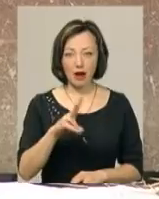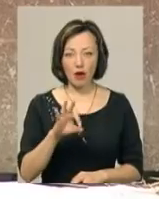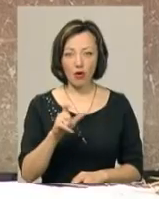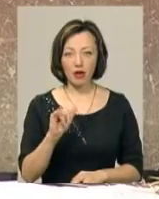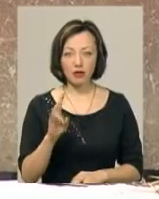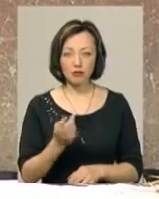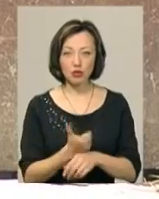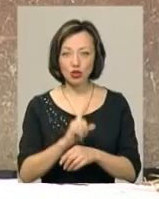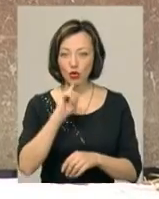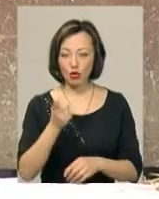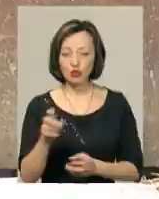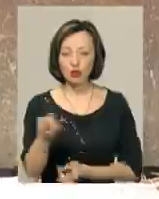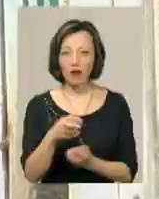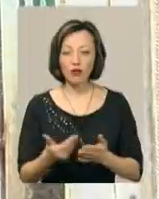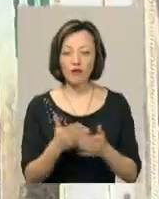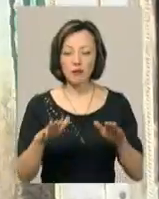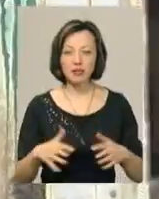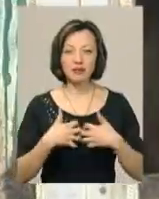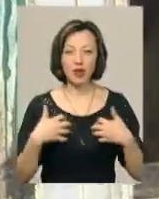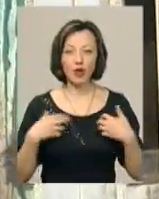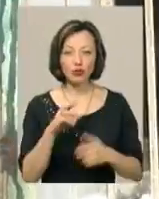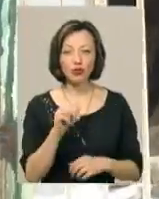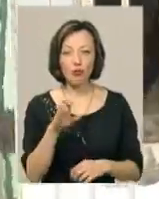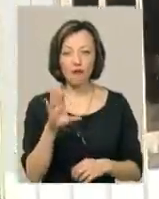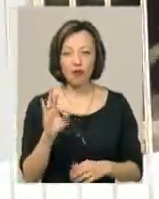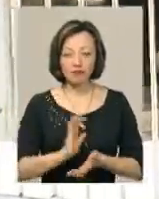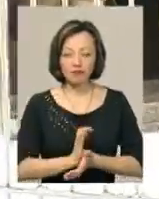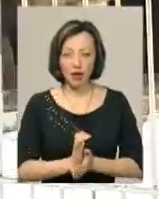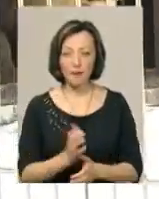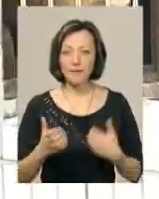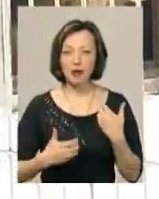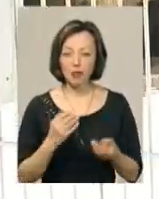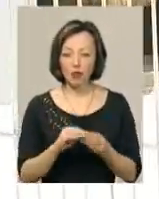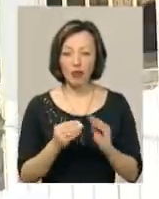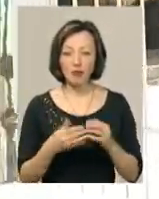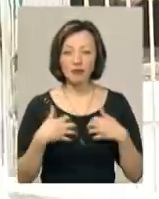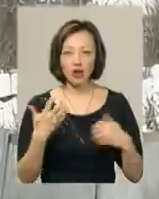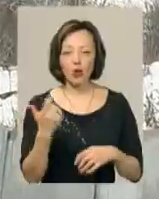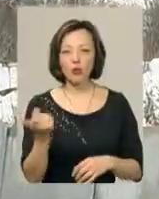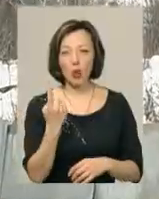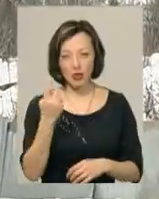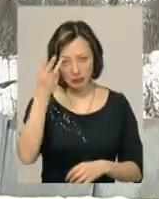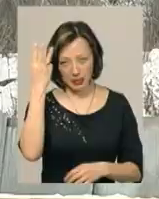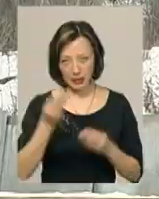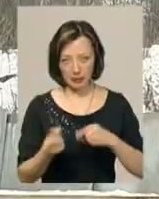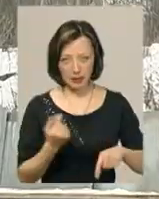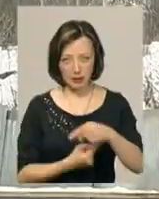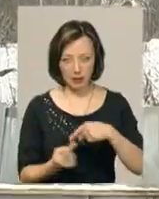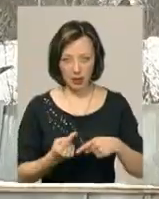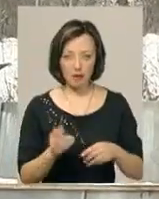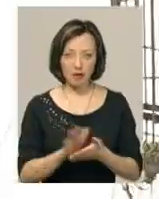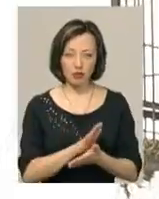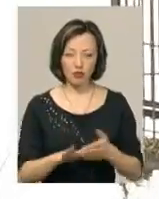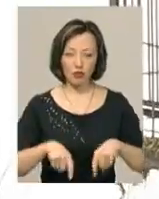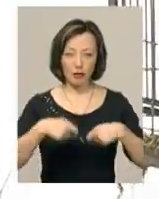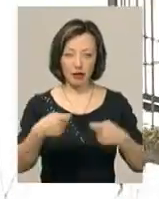для тварин, бо, каже, у мікрорайоні Дубове їм стало затісно. Перейнявся проблемами звірів та їхнього господаря, один з хмельницьких підприємців. Він